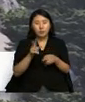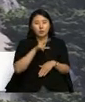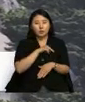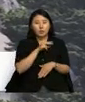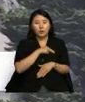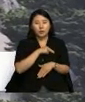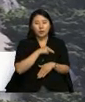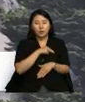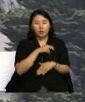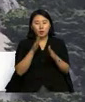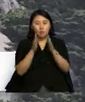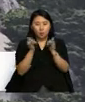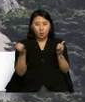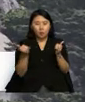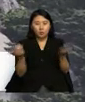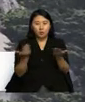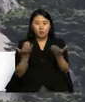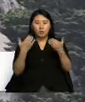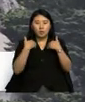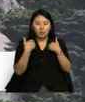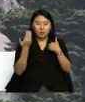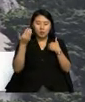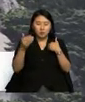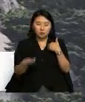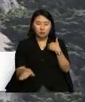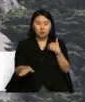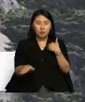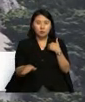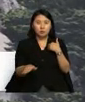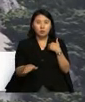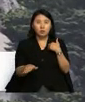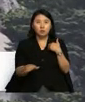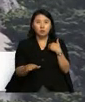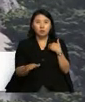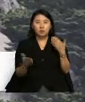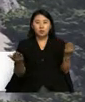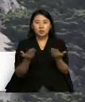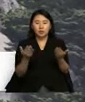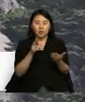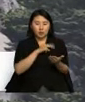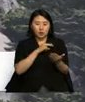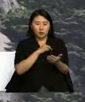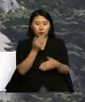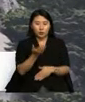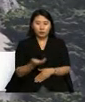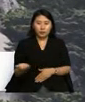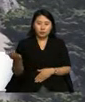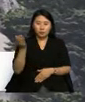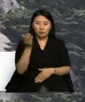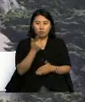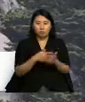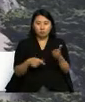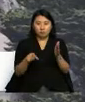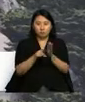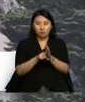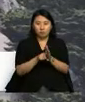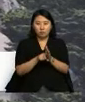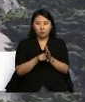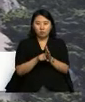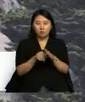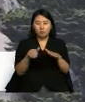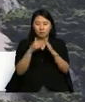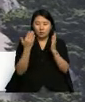의회의 본연의 어떤 임무이긴 하나, 사실 일하는 의회로 거듭난 데는 그 글귀에